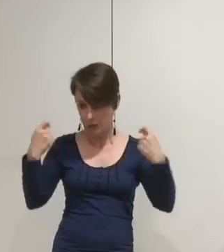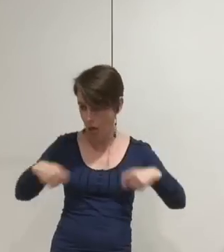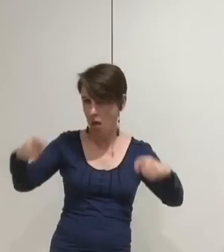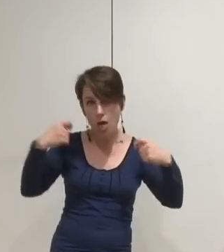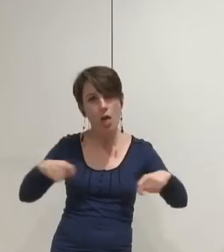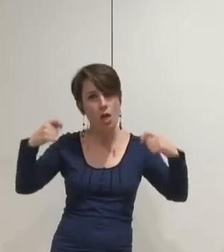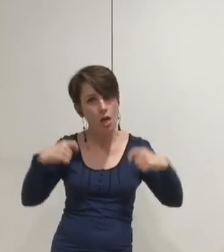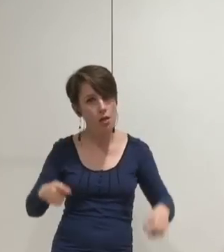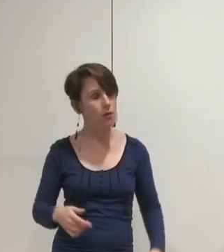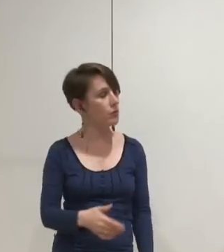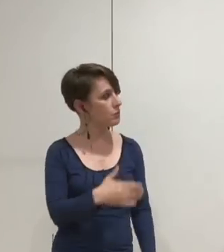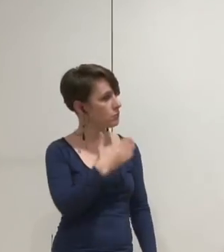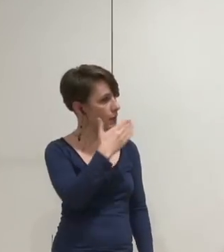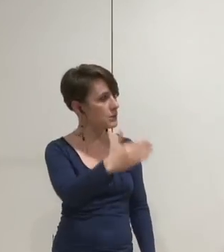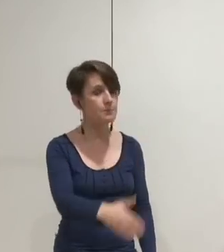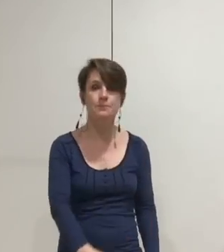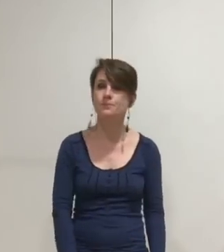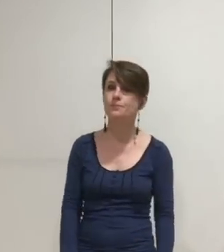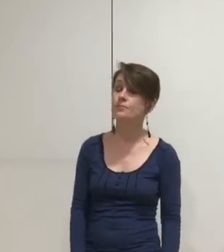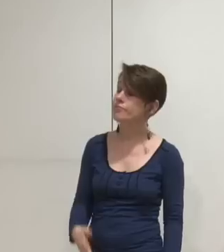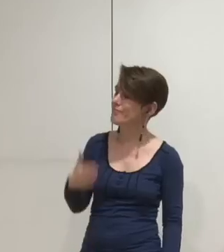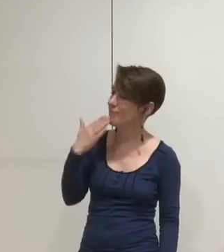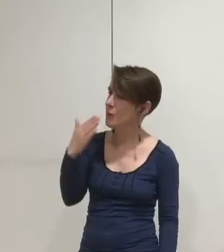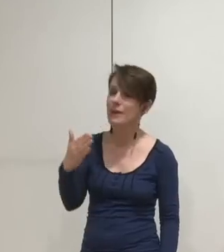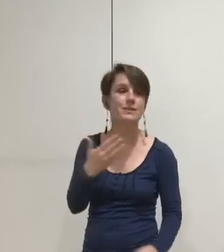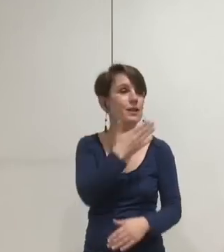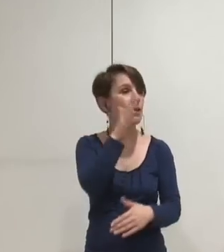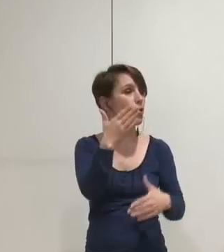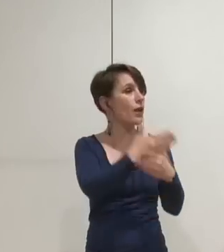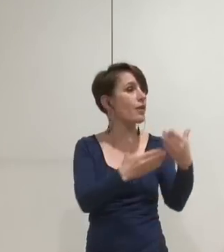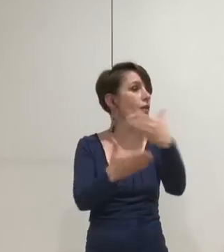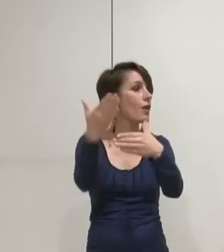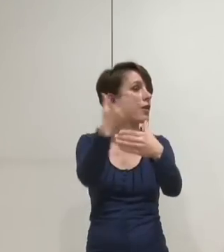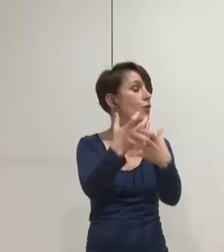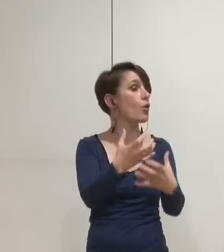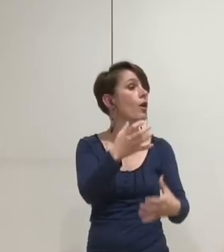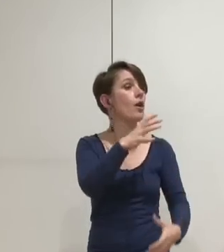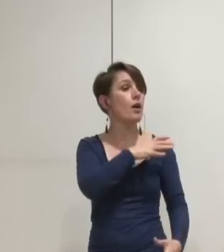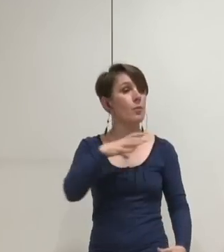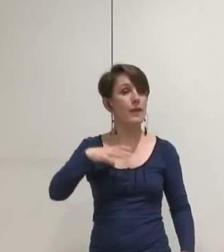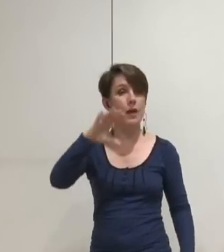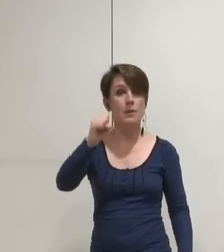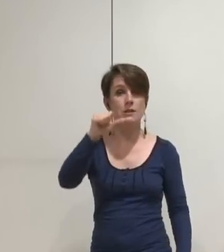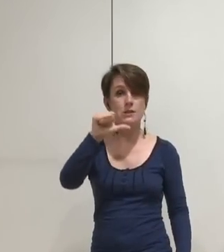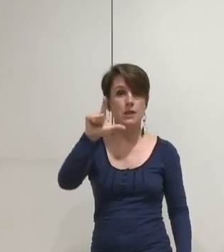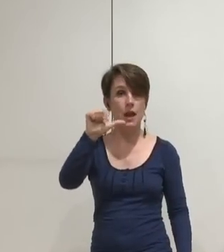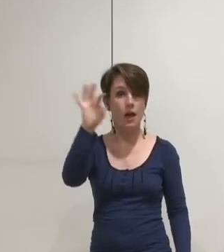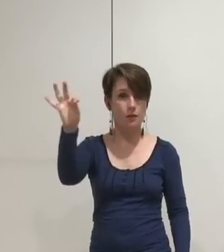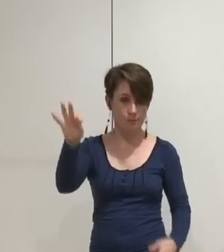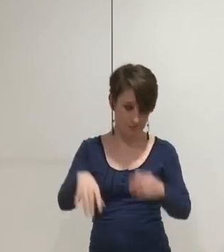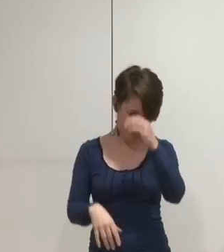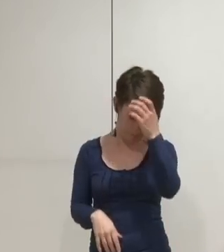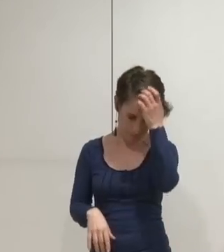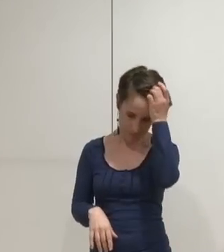merci merci y a-t-il d'autres interventions madame Salah